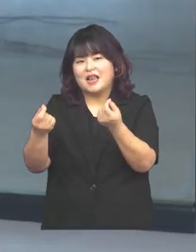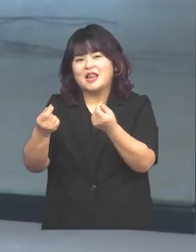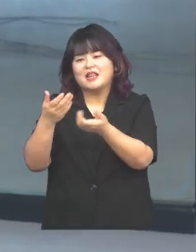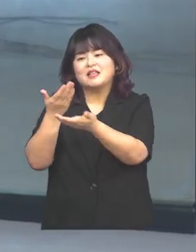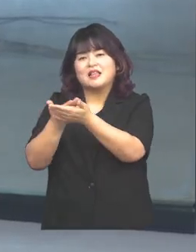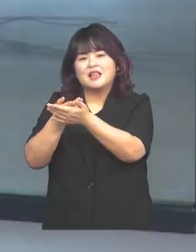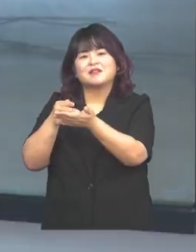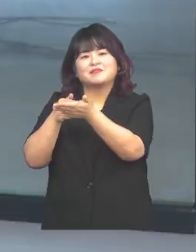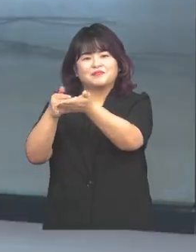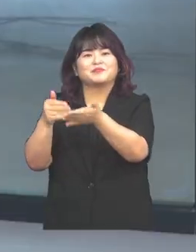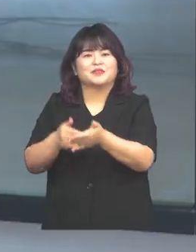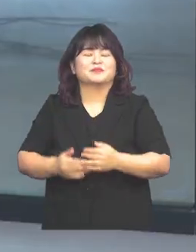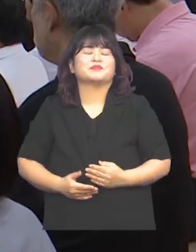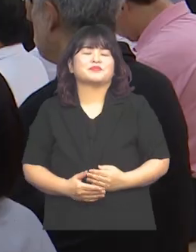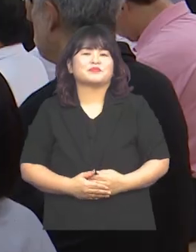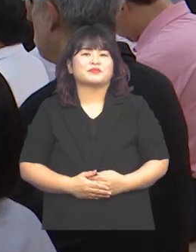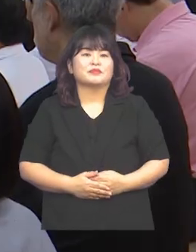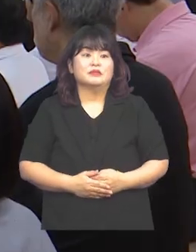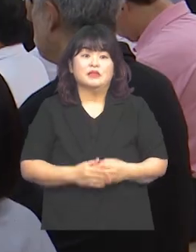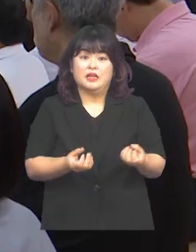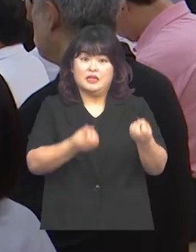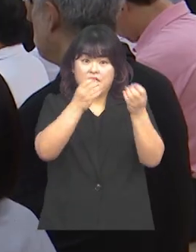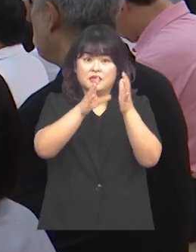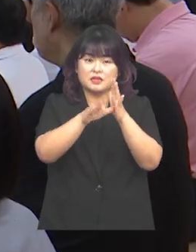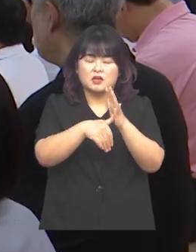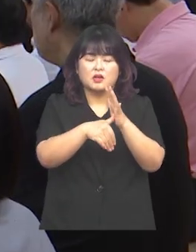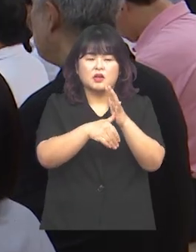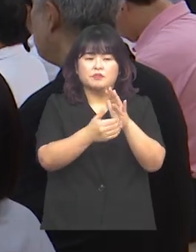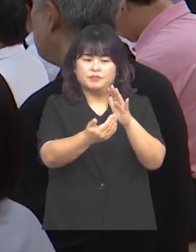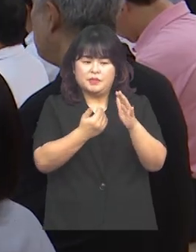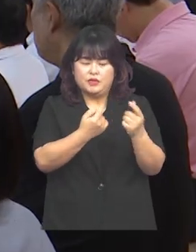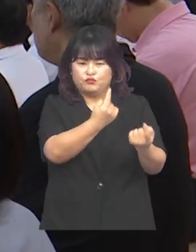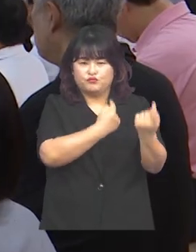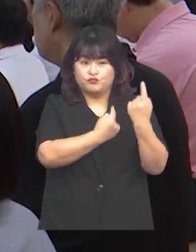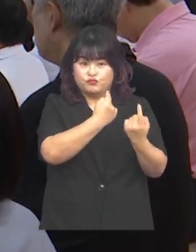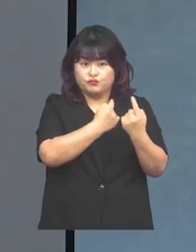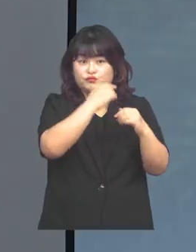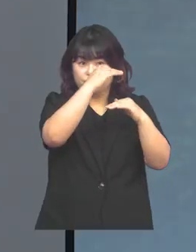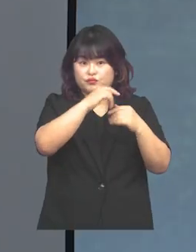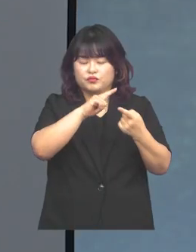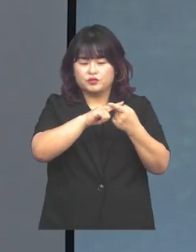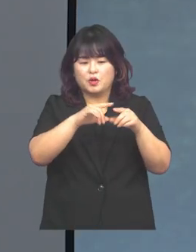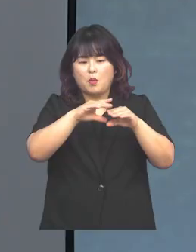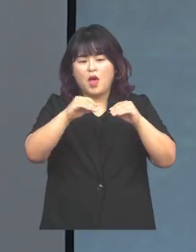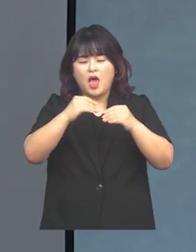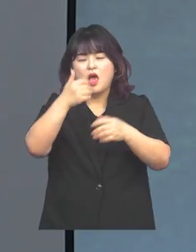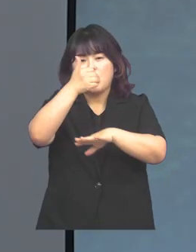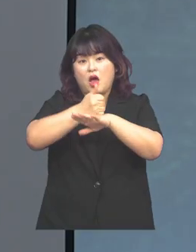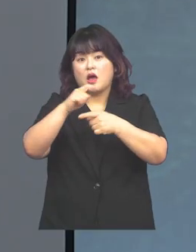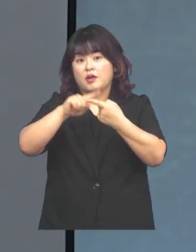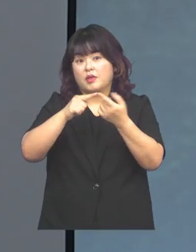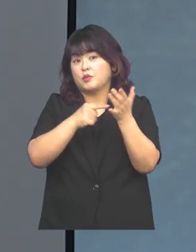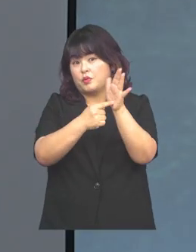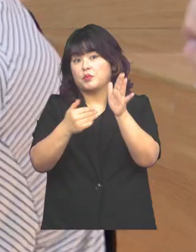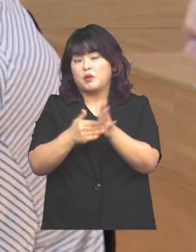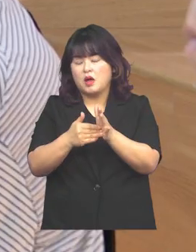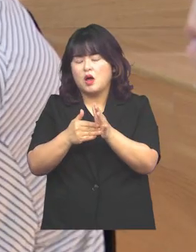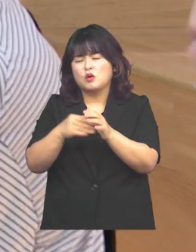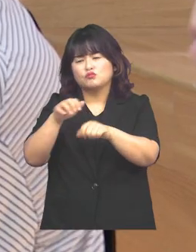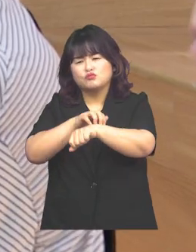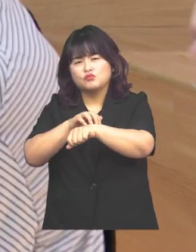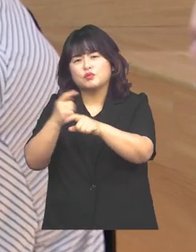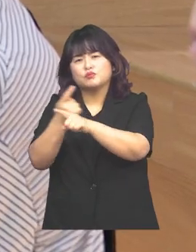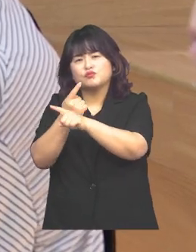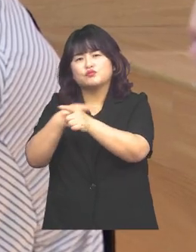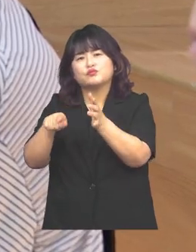없이 이야기해달라고 말했습니다. 이날 행사에서는 사전에 접수한 건의사항에 대한 조치 결과를 소개하고